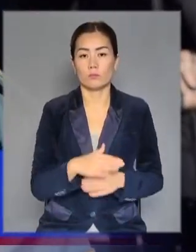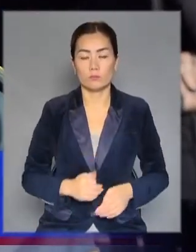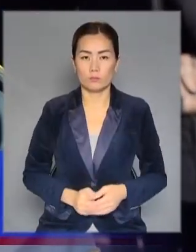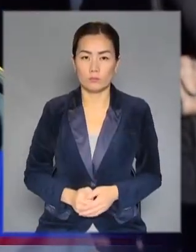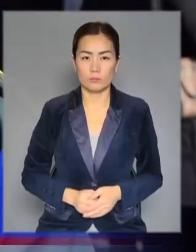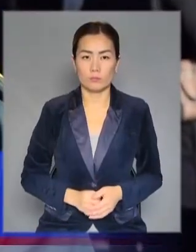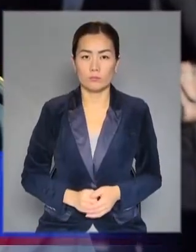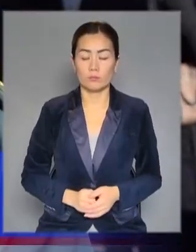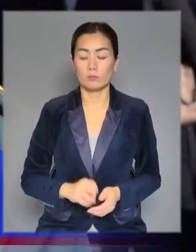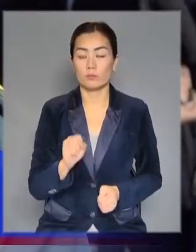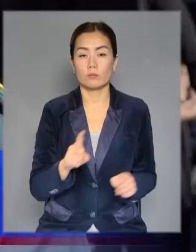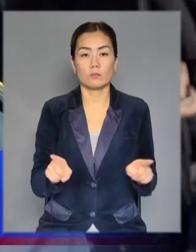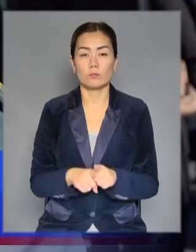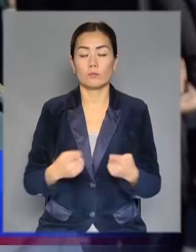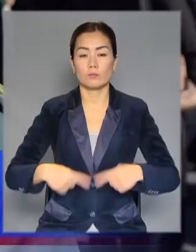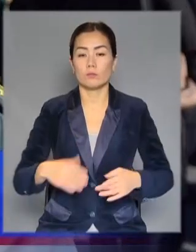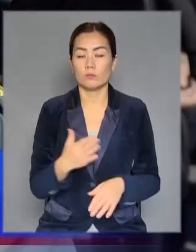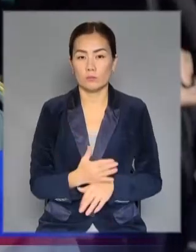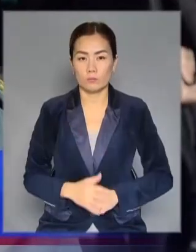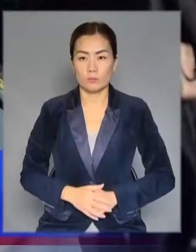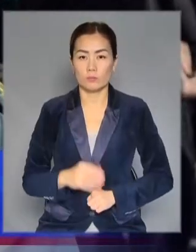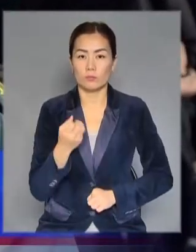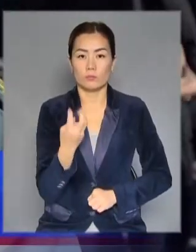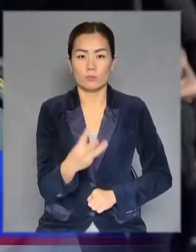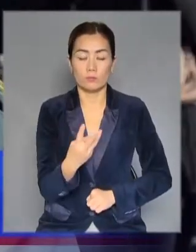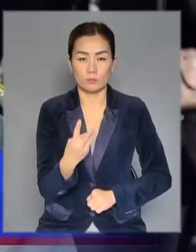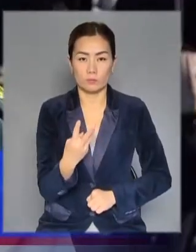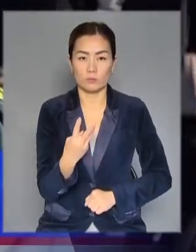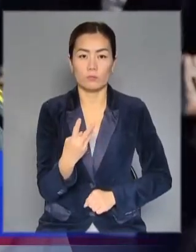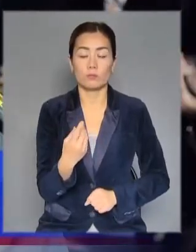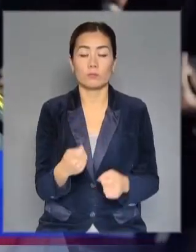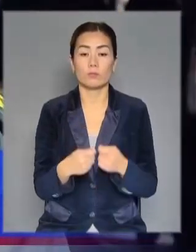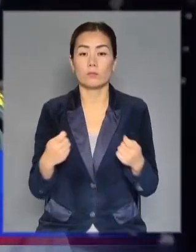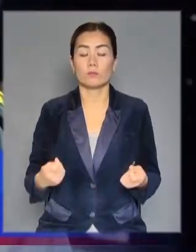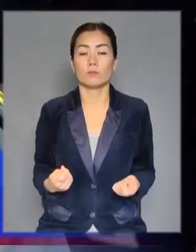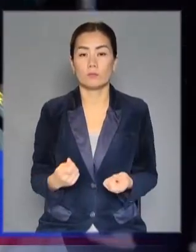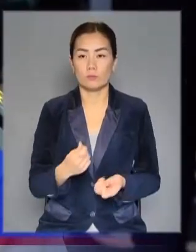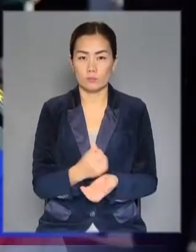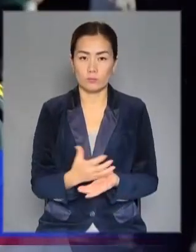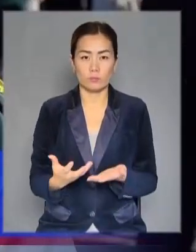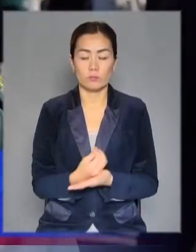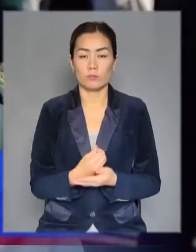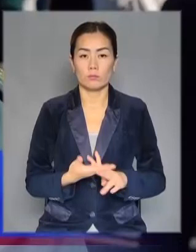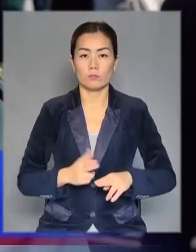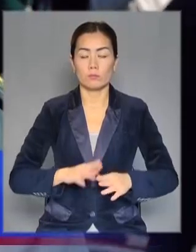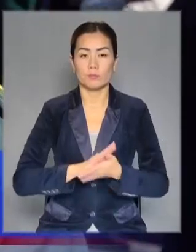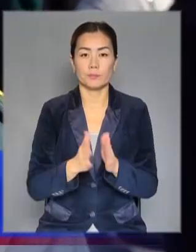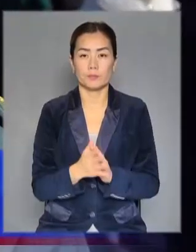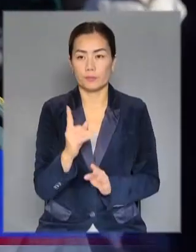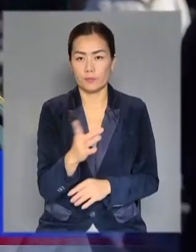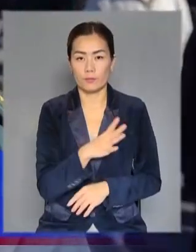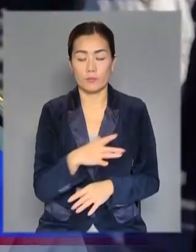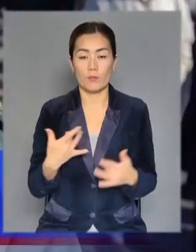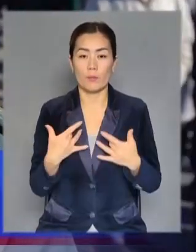рождения. Таким образом, у нас уже 3 призыва прошли данное мероприятие. Один